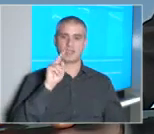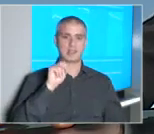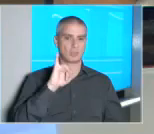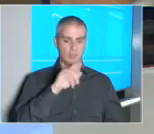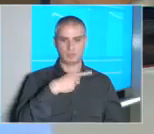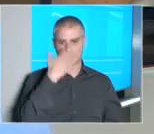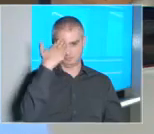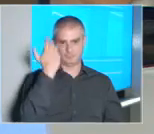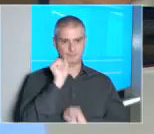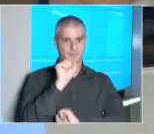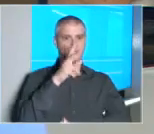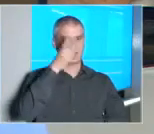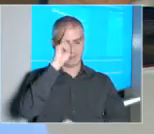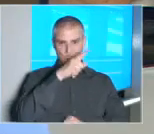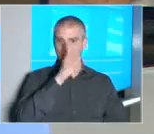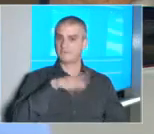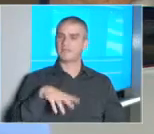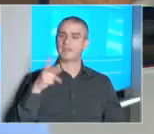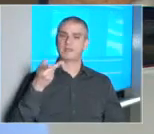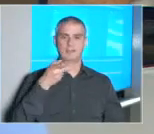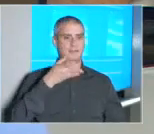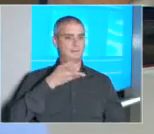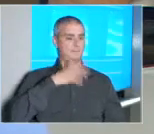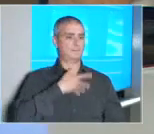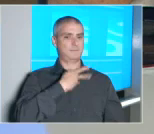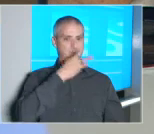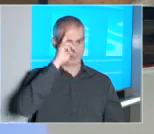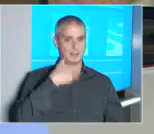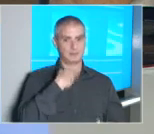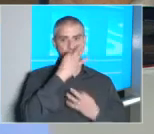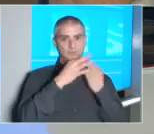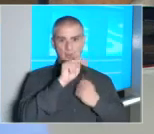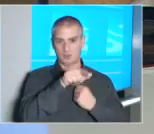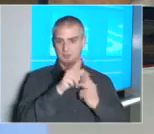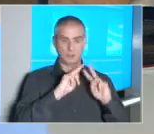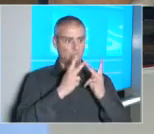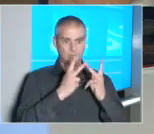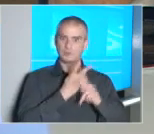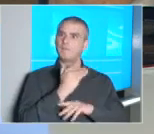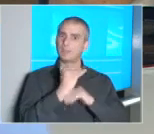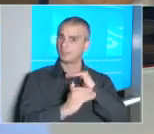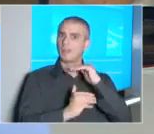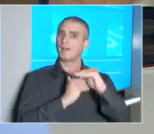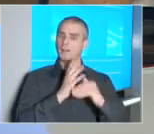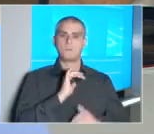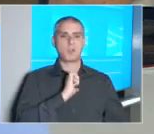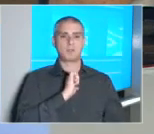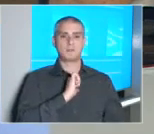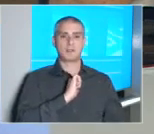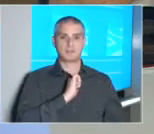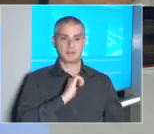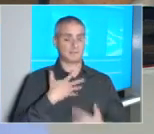נוימן, המזוהה עם הליכוד. בוקר טוב. ועם ביתר ירושלים, יהיו לנו גם שאלות בנושא הזה, נדמה שהקבוצה עוברת תהליך מאוד